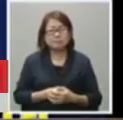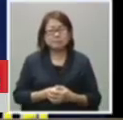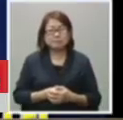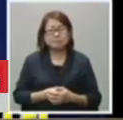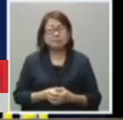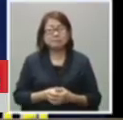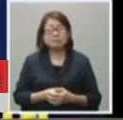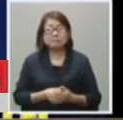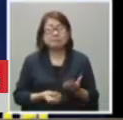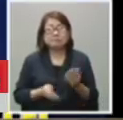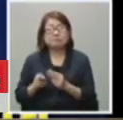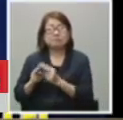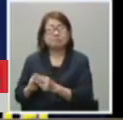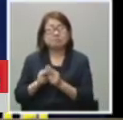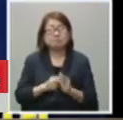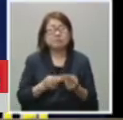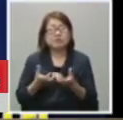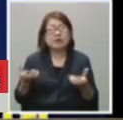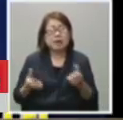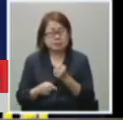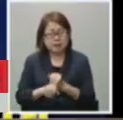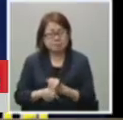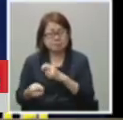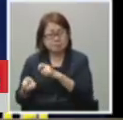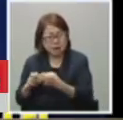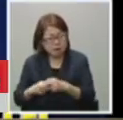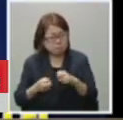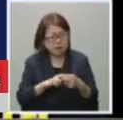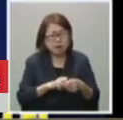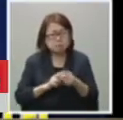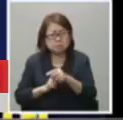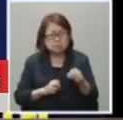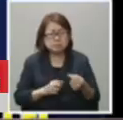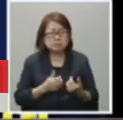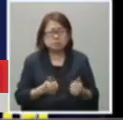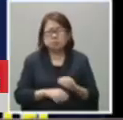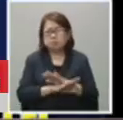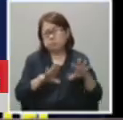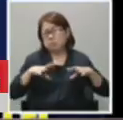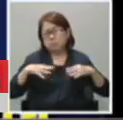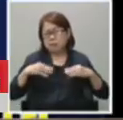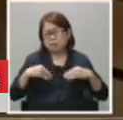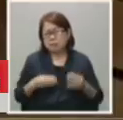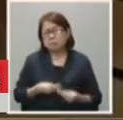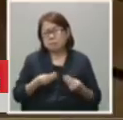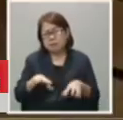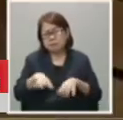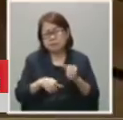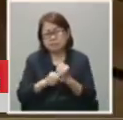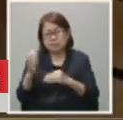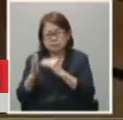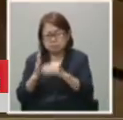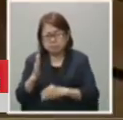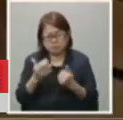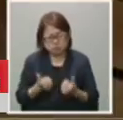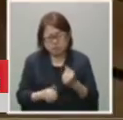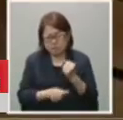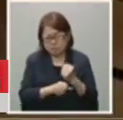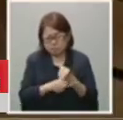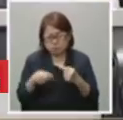ก็ต่างคนก็ต่างทำไงฮะปัญหามันจึงเกิดขึ้นเราจึงไม่สามารถไว้วางใจท่านได้ให้ท่านบริหารราชการแผ่นดินในขณะนี้